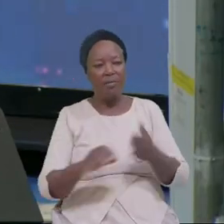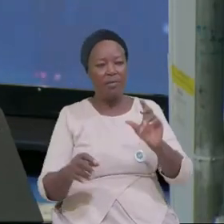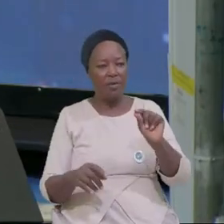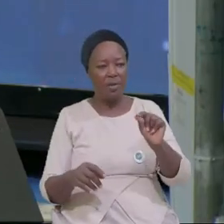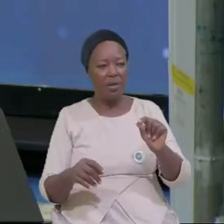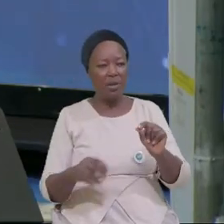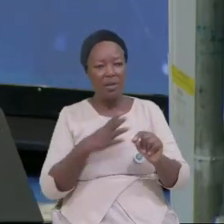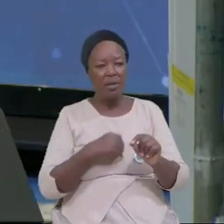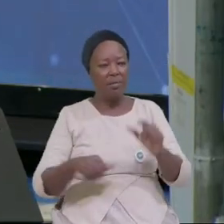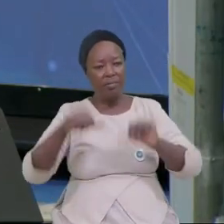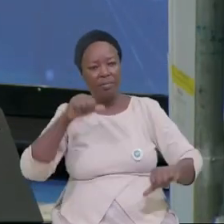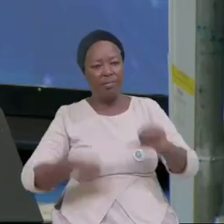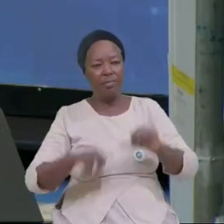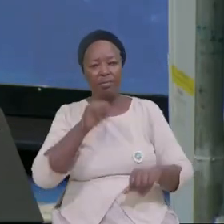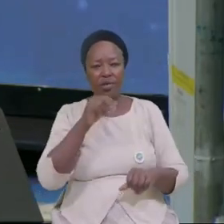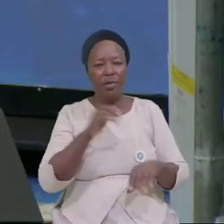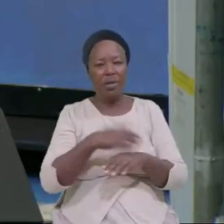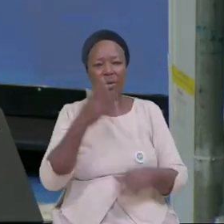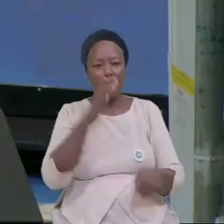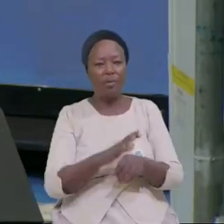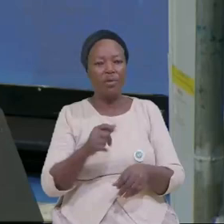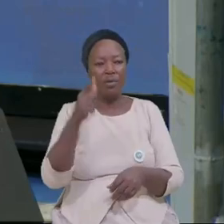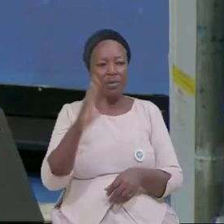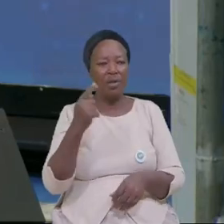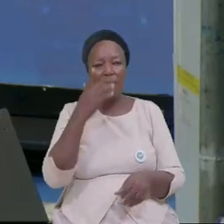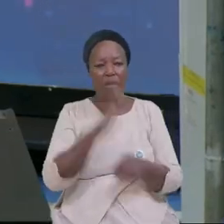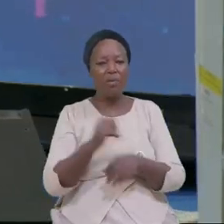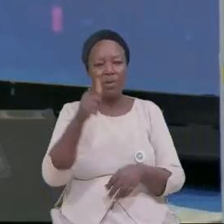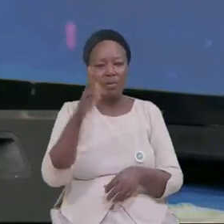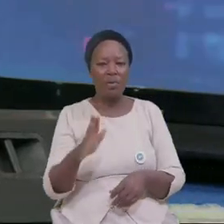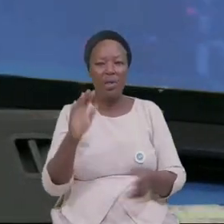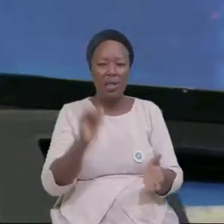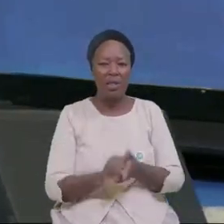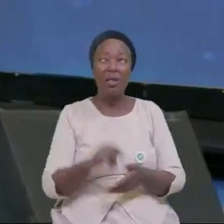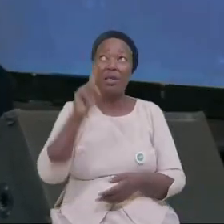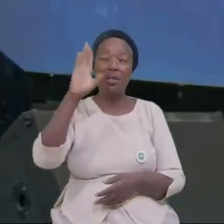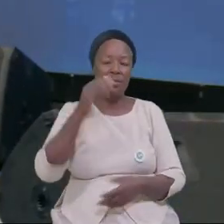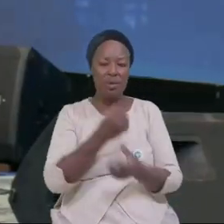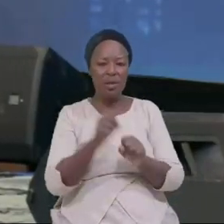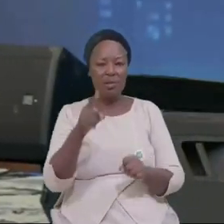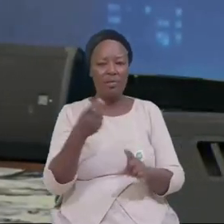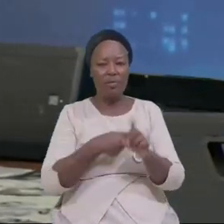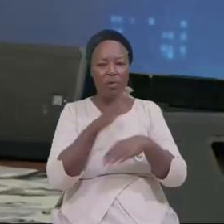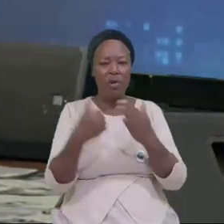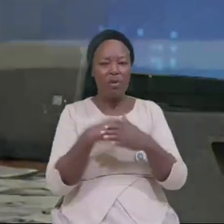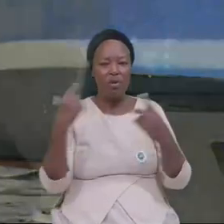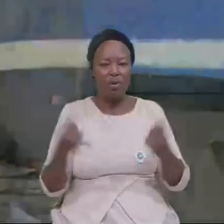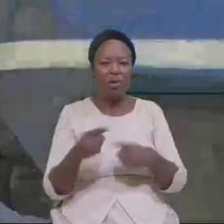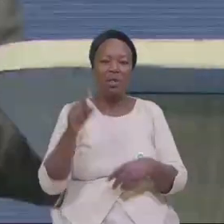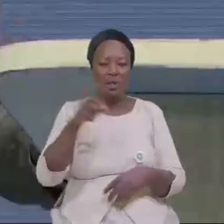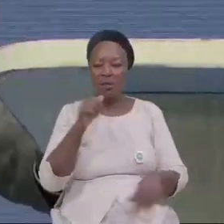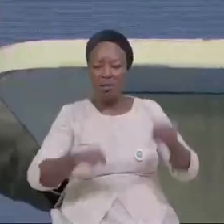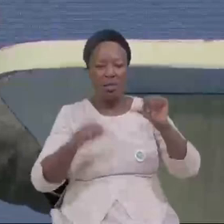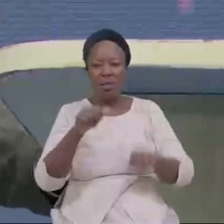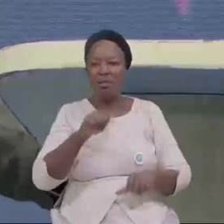par incrédulité au sujet de la promesse de Dieu qu'il va te sauver de tout péché. Il ne douta point